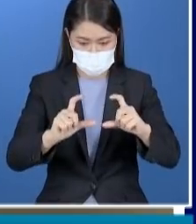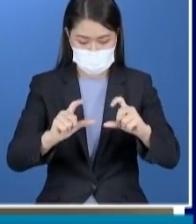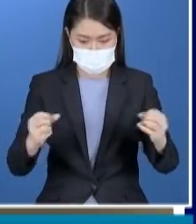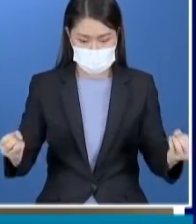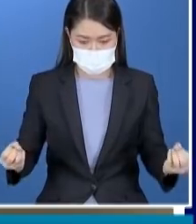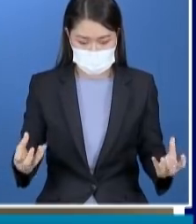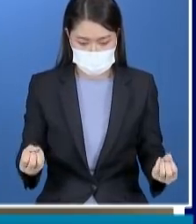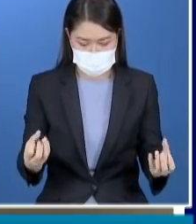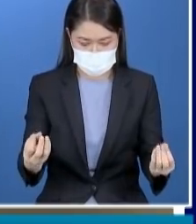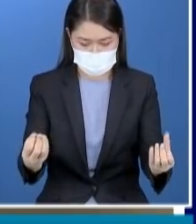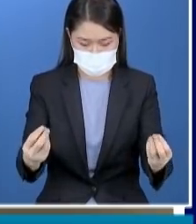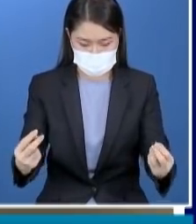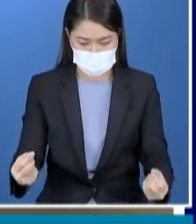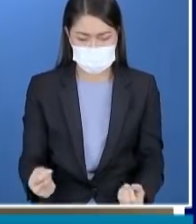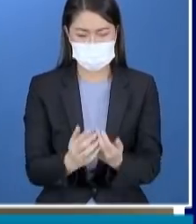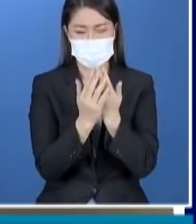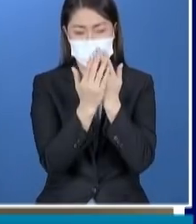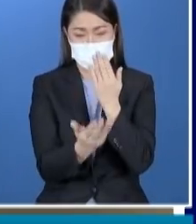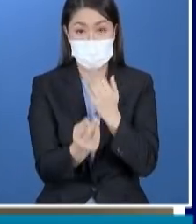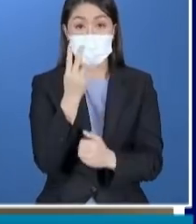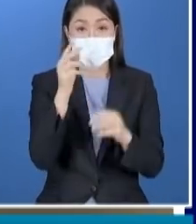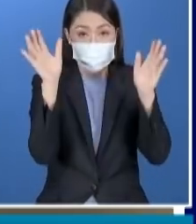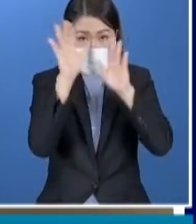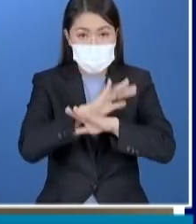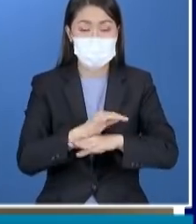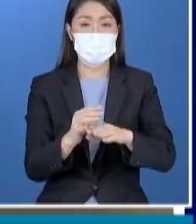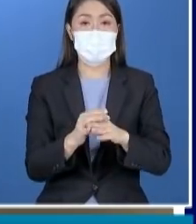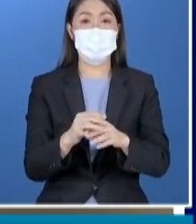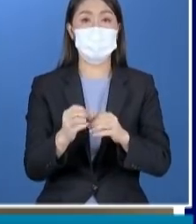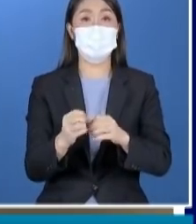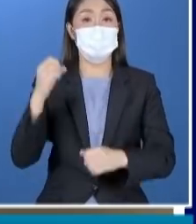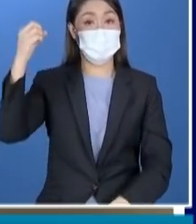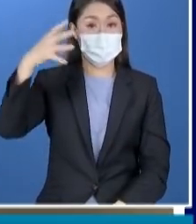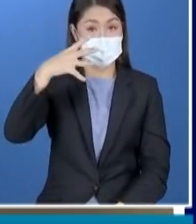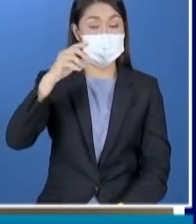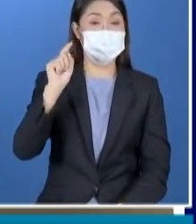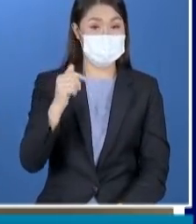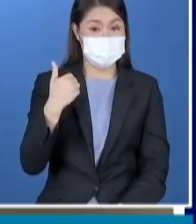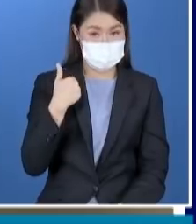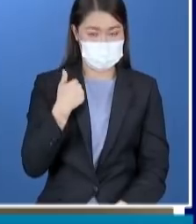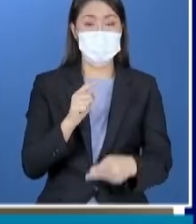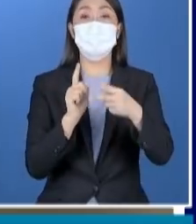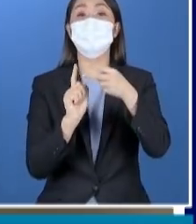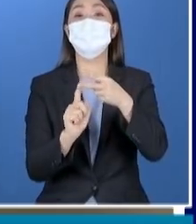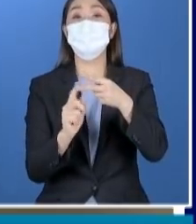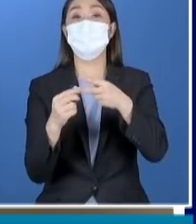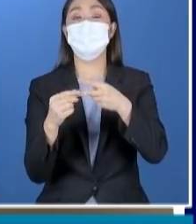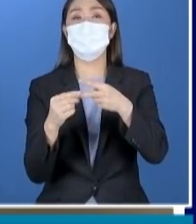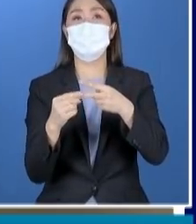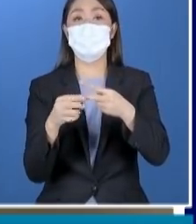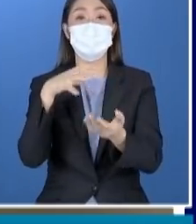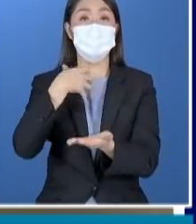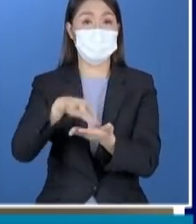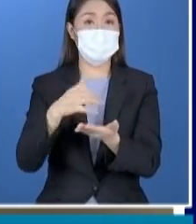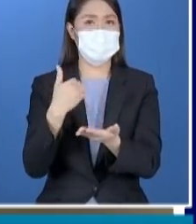พมันสะท้อนขึ้นมาแสงสะท้อนขึ้นมาก็เลยทำให้เห็นเหมือนว่าสะพานยังเปิดไฟอยู่นี่สมมติฐานแรกสมมติฐานที่2คือที่ผมเ